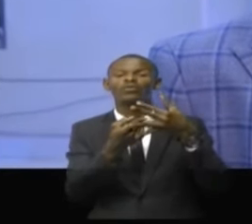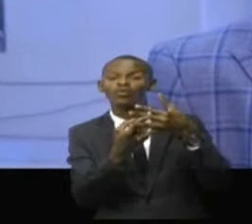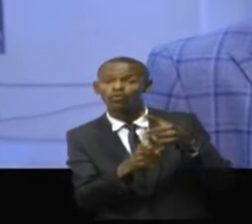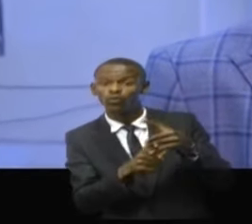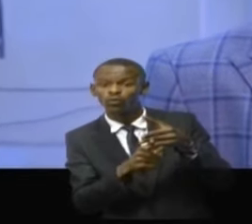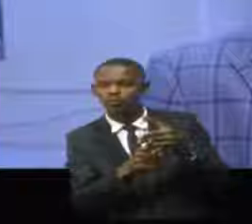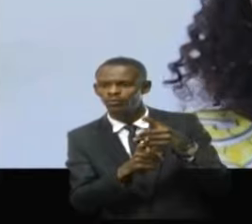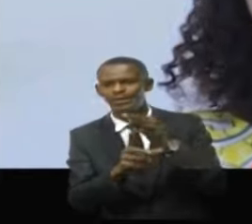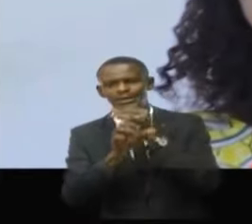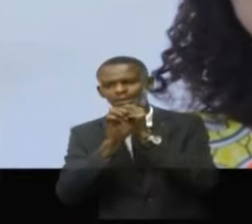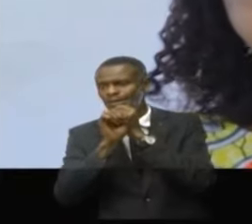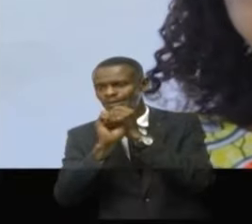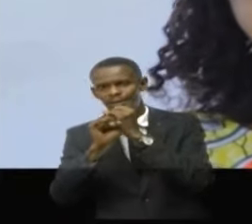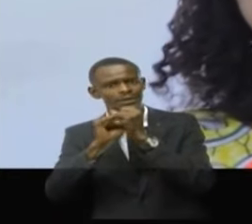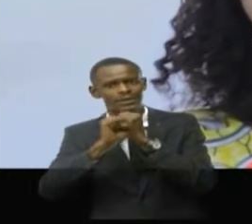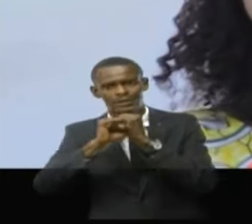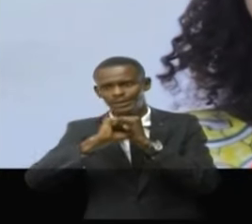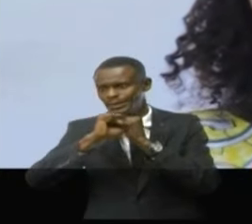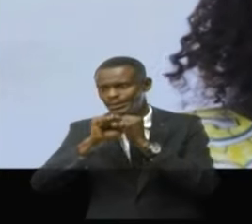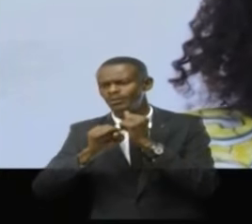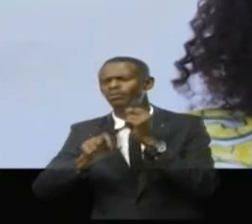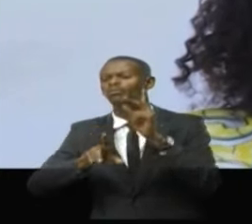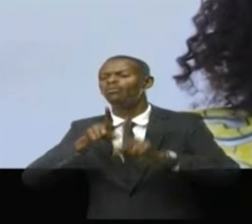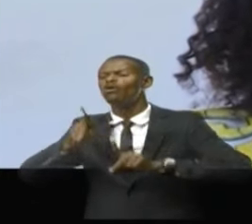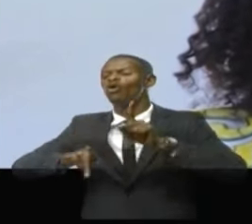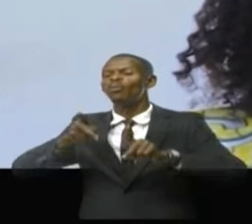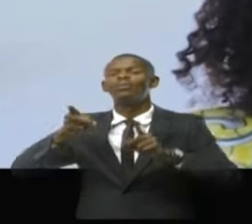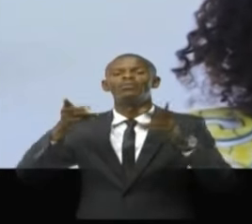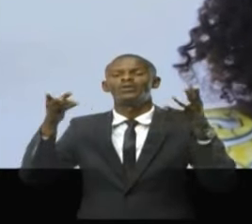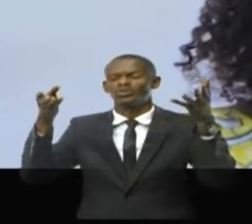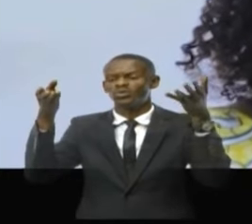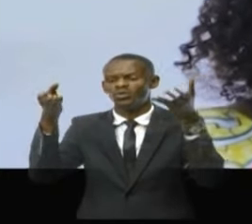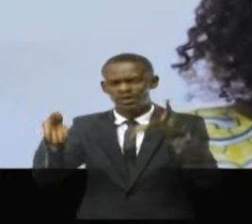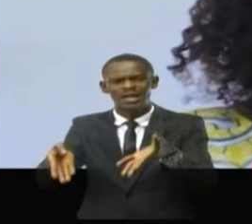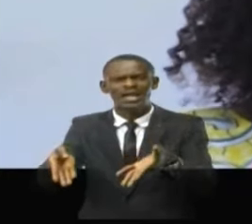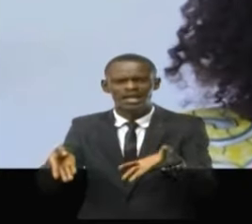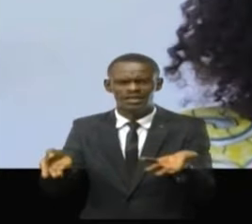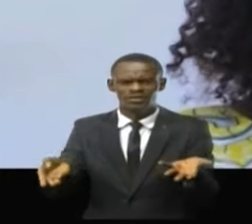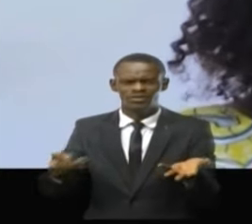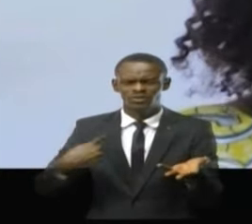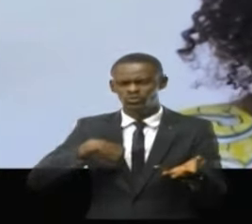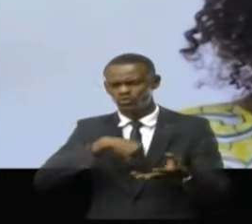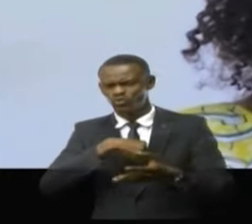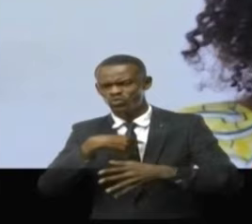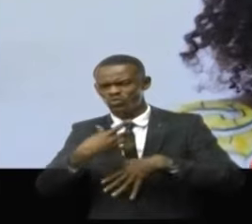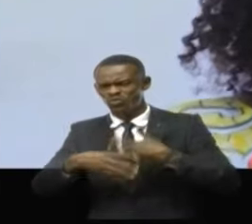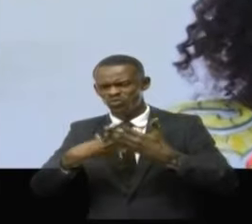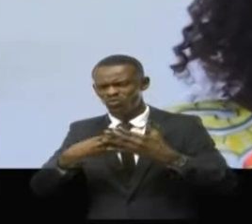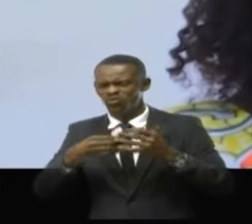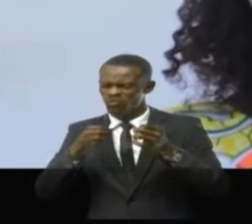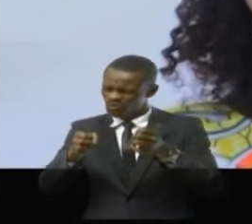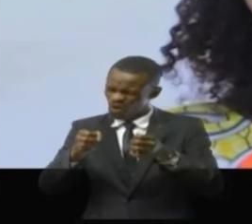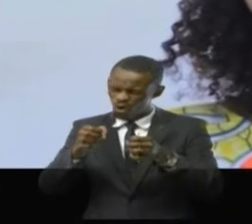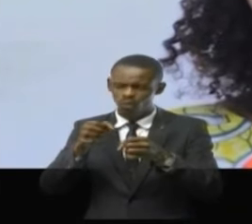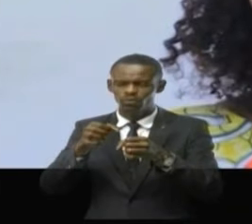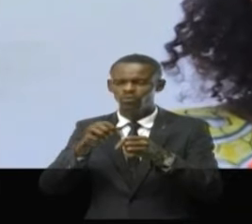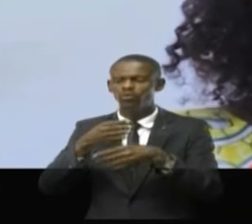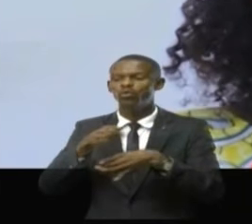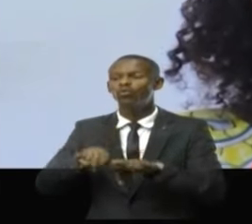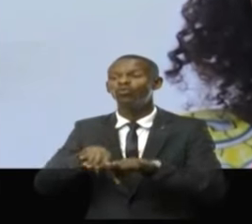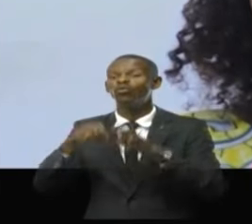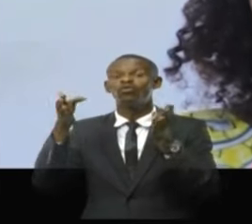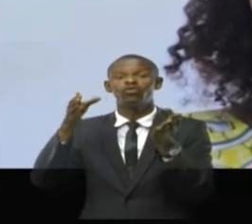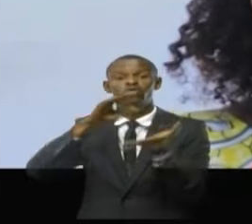population. Et puis, au travers de nos actions, aujourd'hui, nous avons plus de 7 centres de formation à Changou, qui est notre